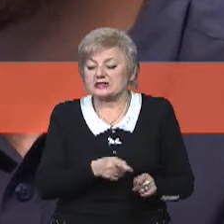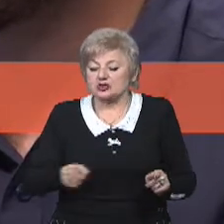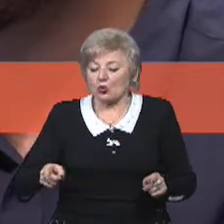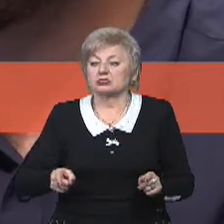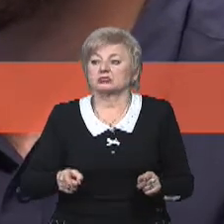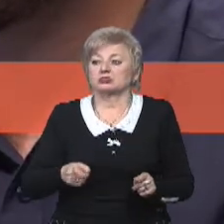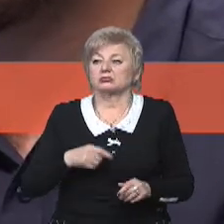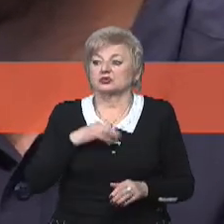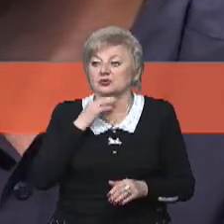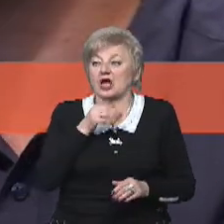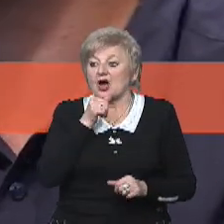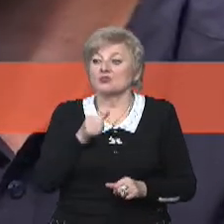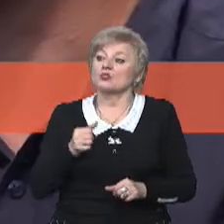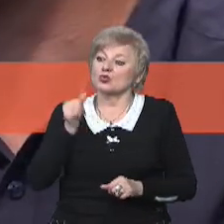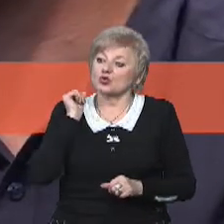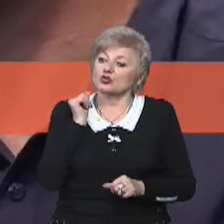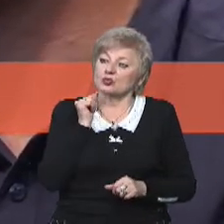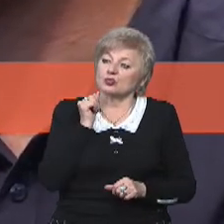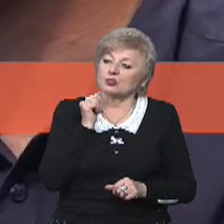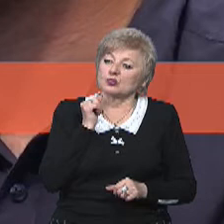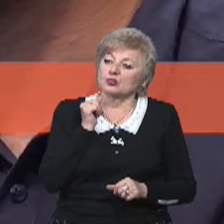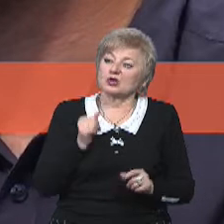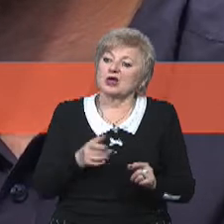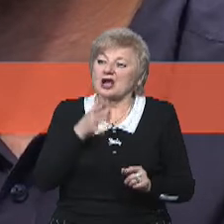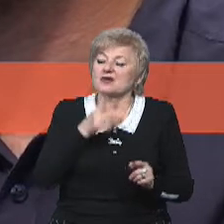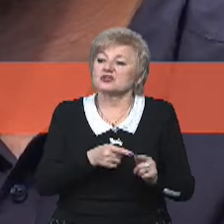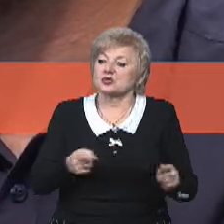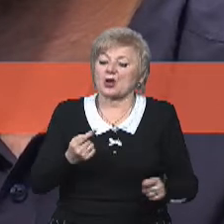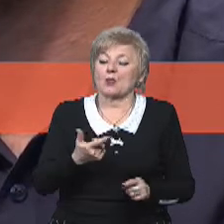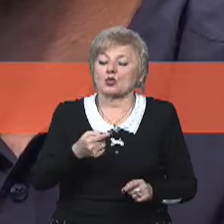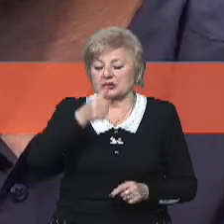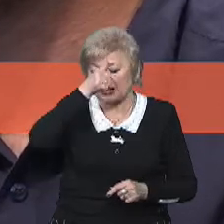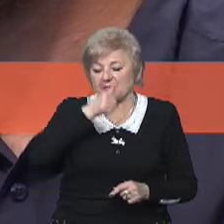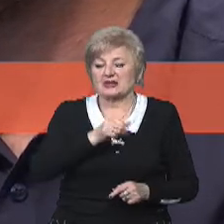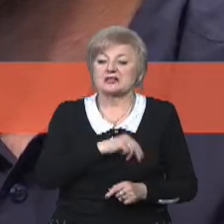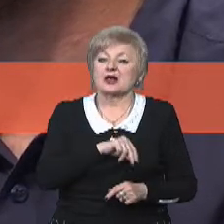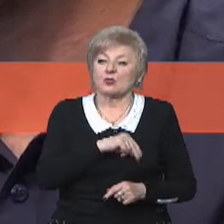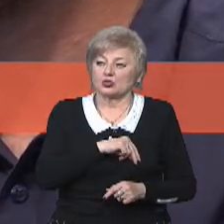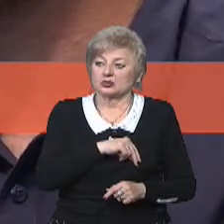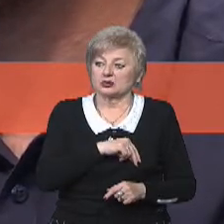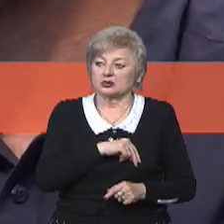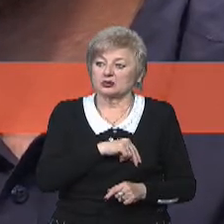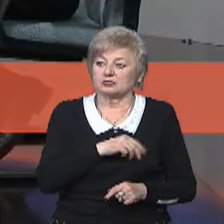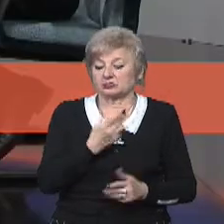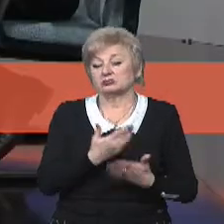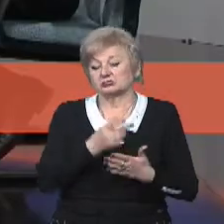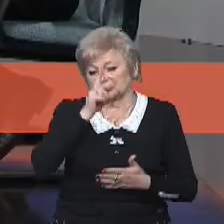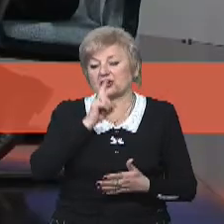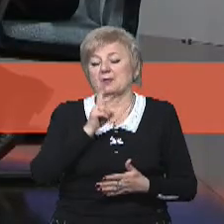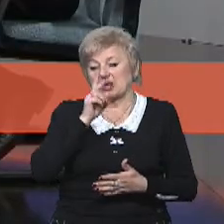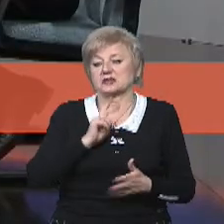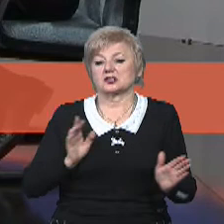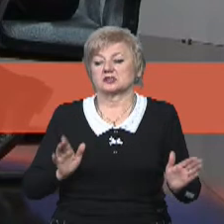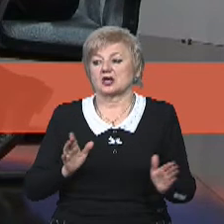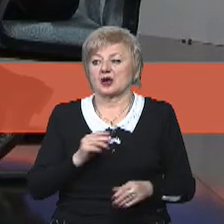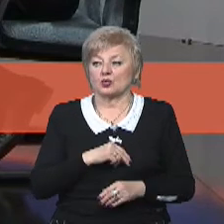але минулого року ми зібрали... Сезон – це скільки? Сезон – це півтора місяці роботи влітку. Два місяці навіть, так. От.